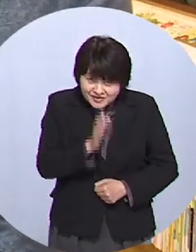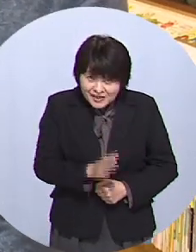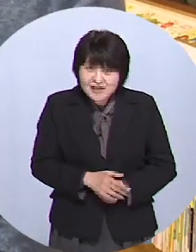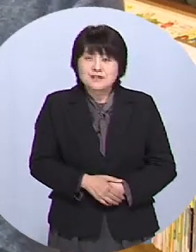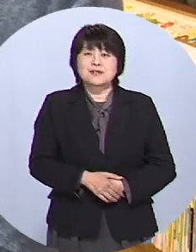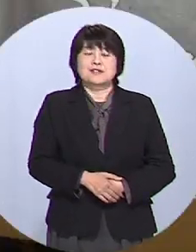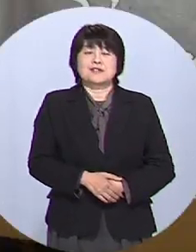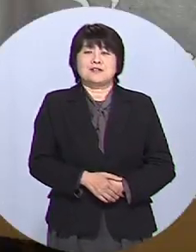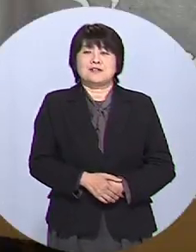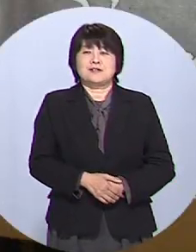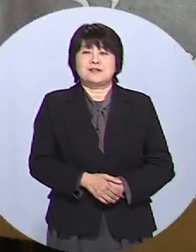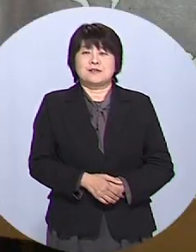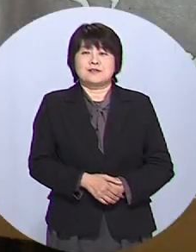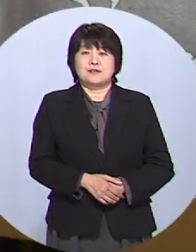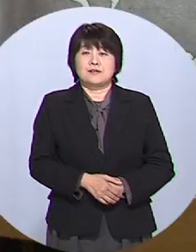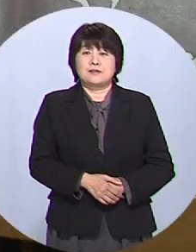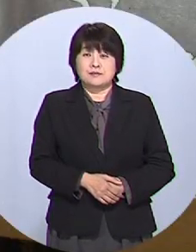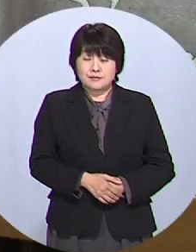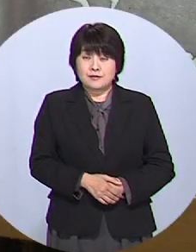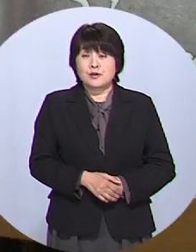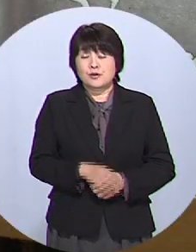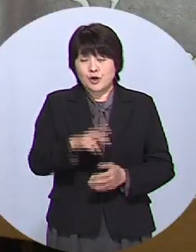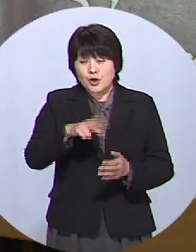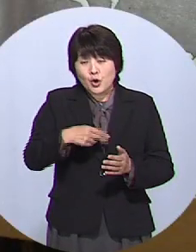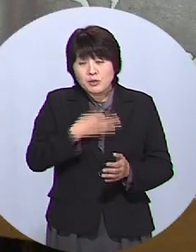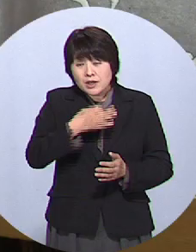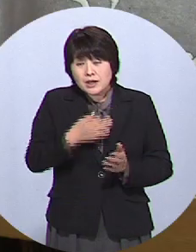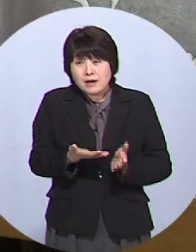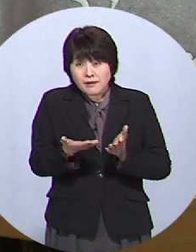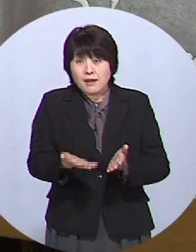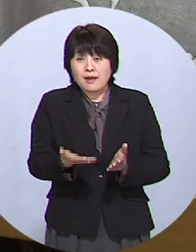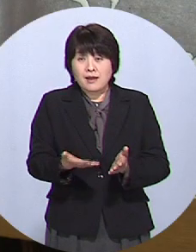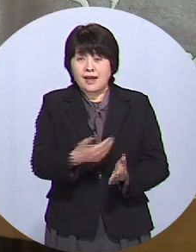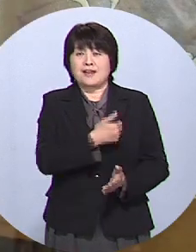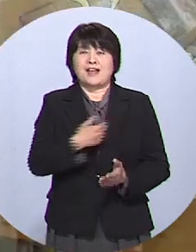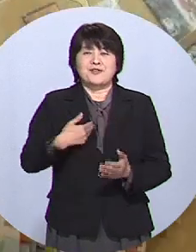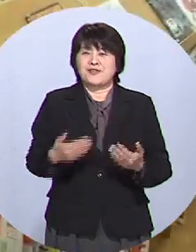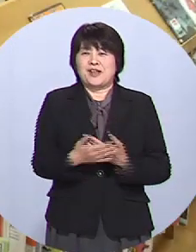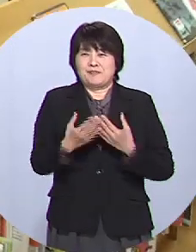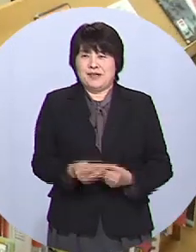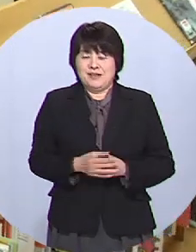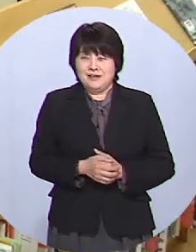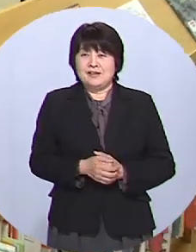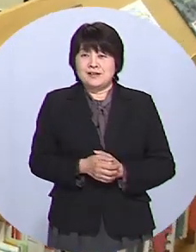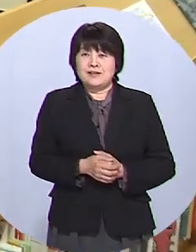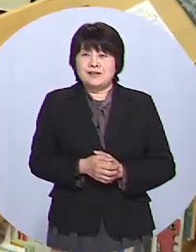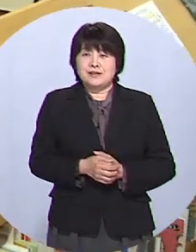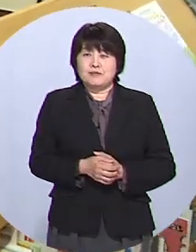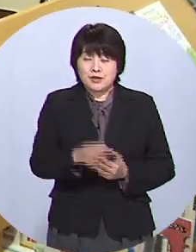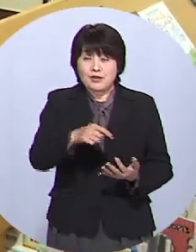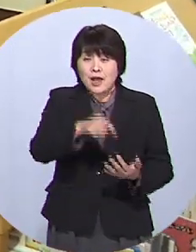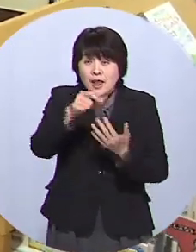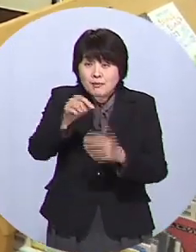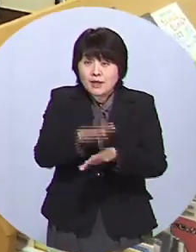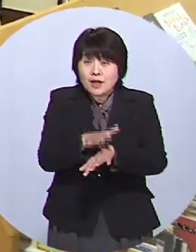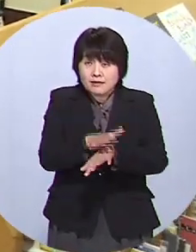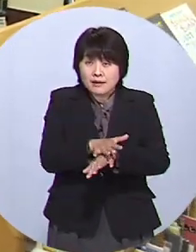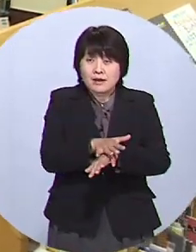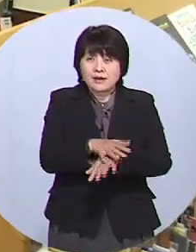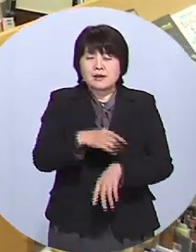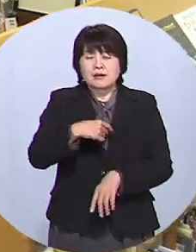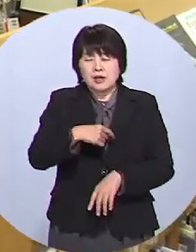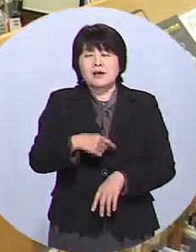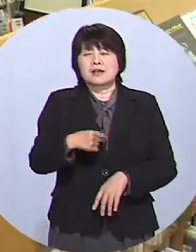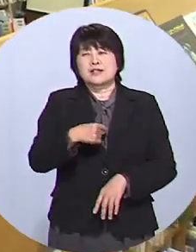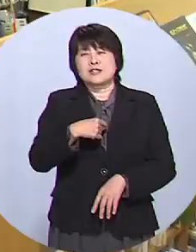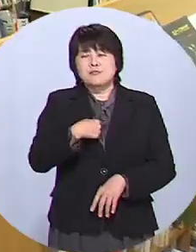。 読み聞かせをさせていただけることになりました。まずは絵本を選ぶのですが私は自分で